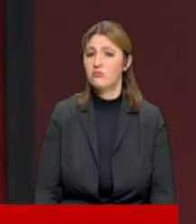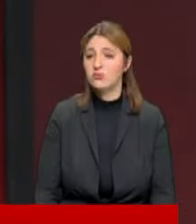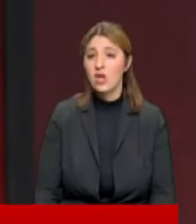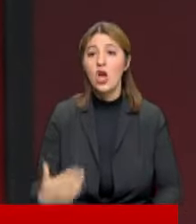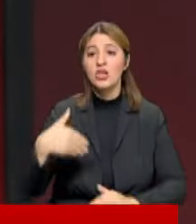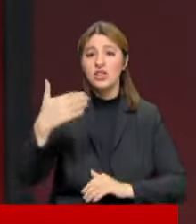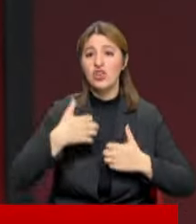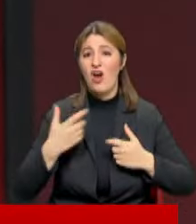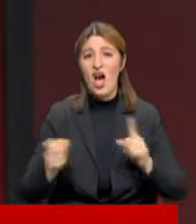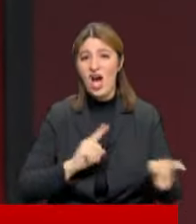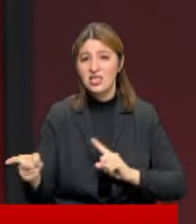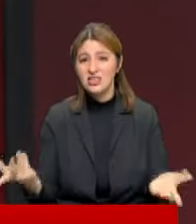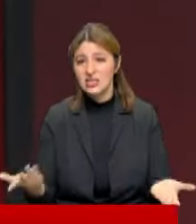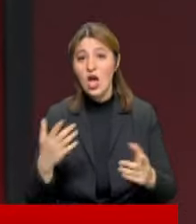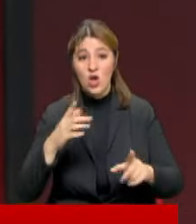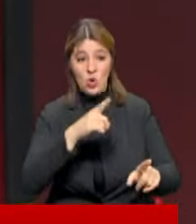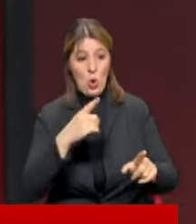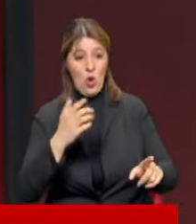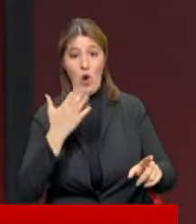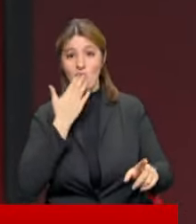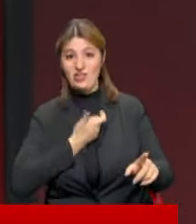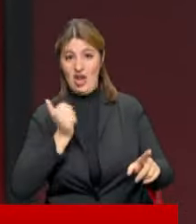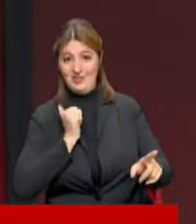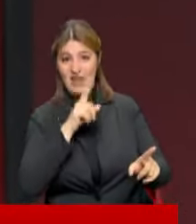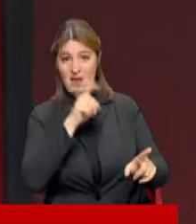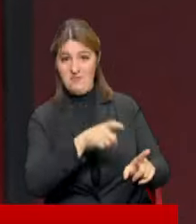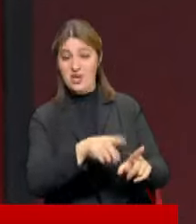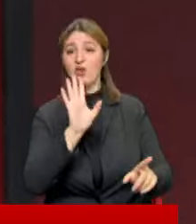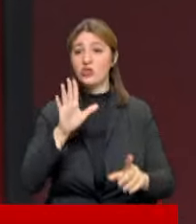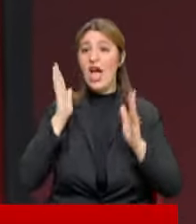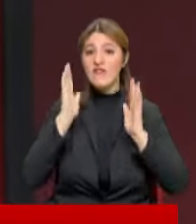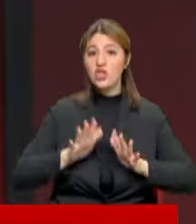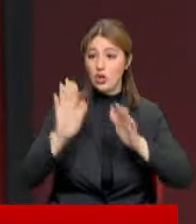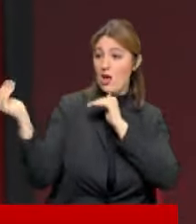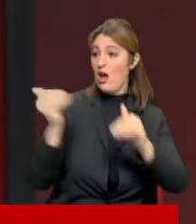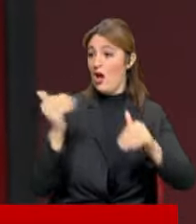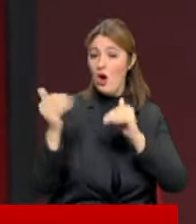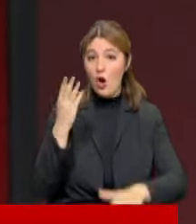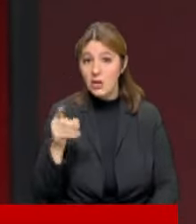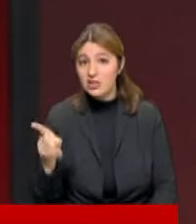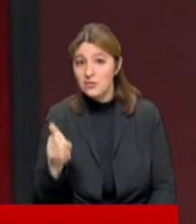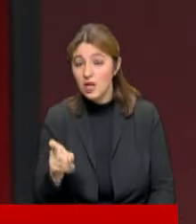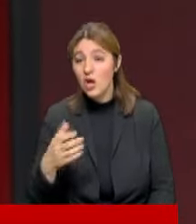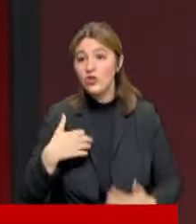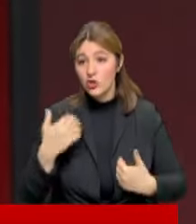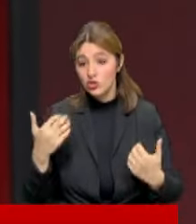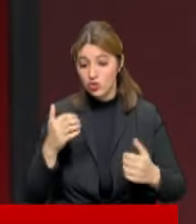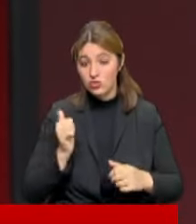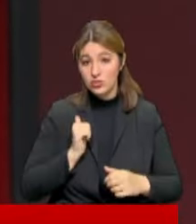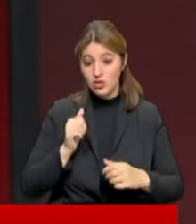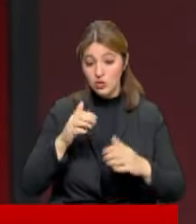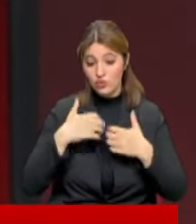BK sorunu hangisi bek sorunu teğmenler mi dünyanın en fazla göçmenine ev sahipliği yapmak mı BK sorunu o bek sorunu